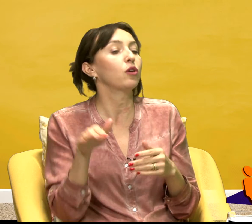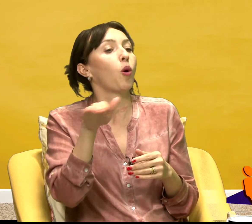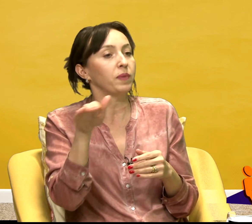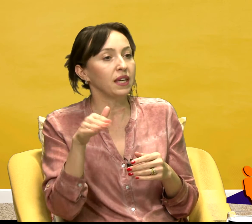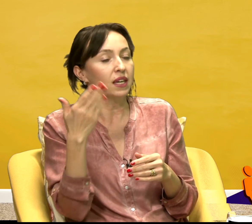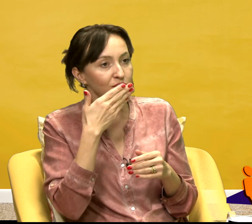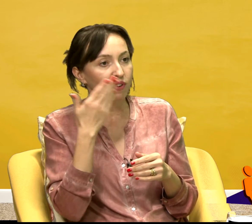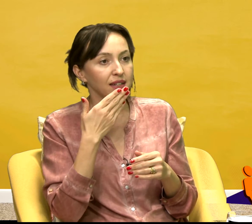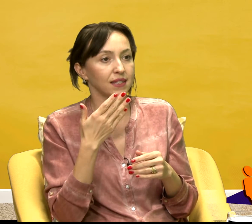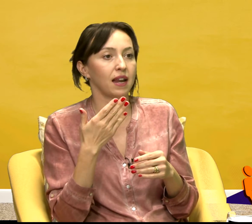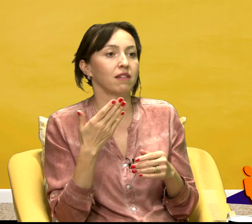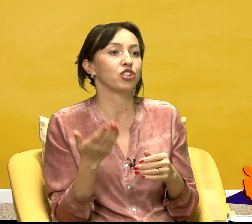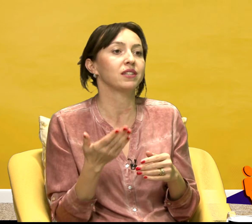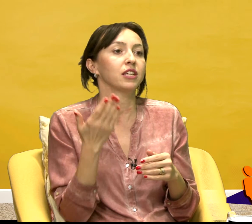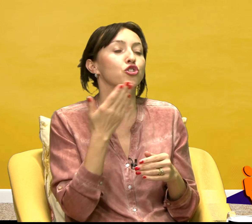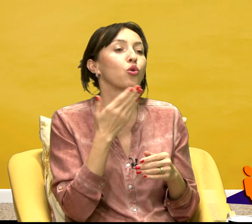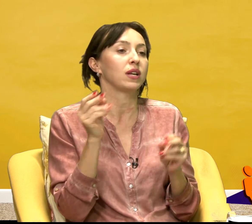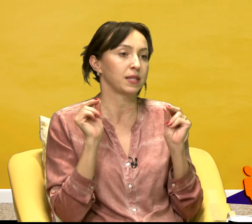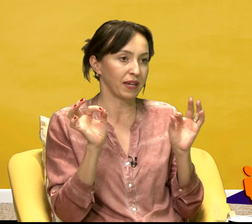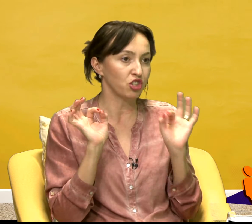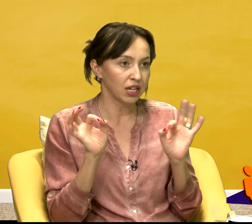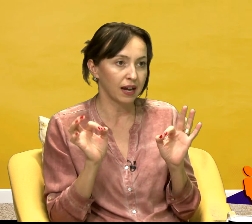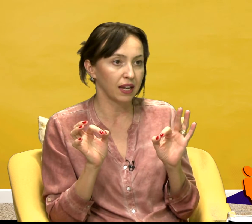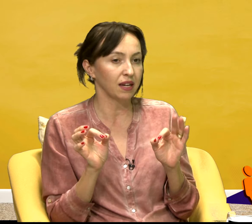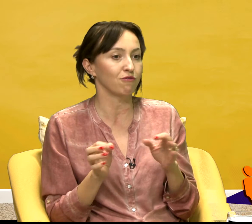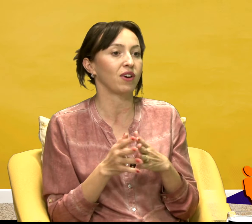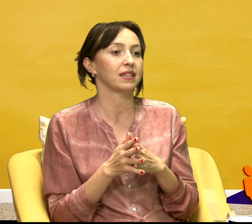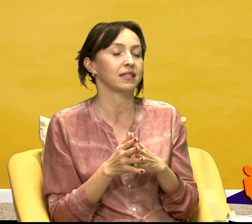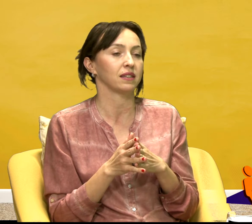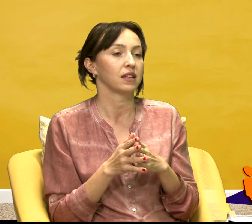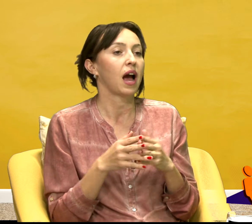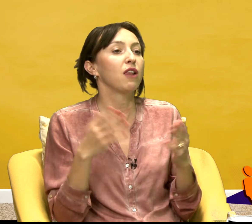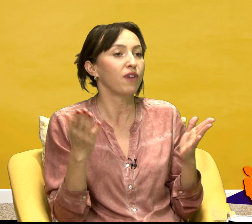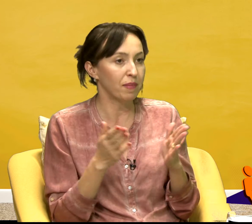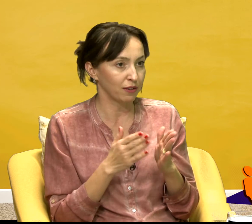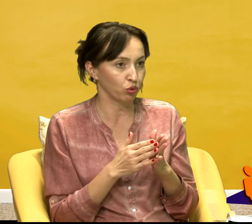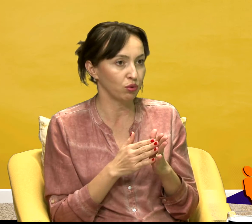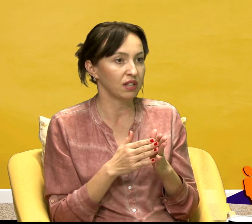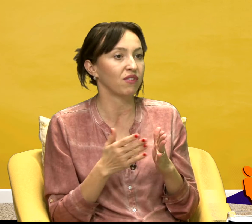Ei, copiii, învață la aceste școli speciale,